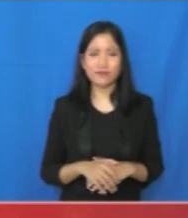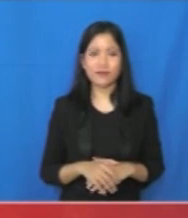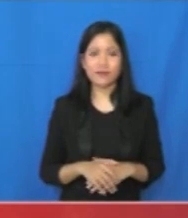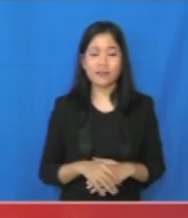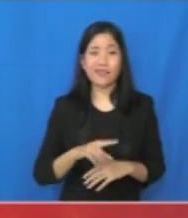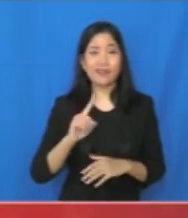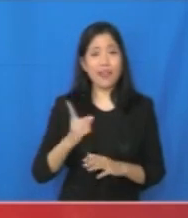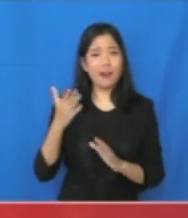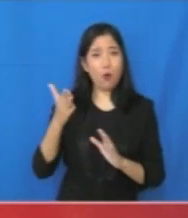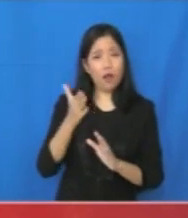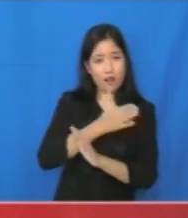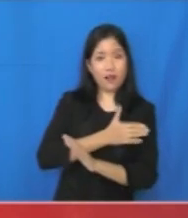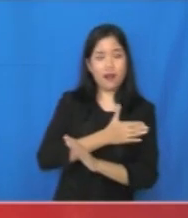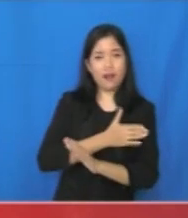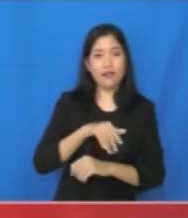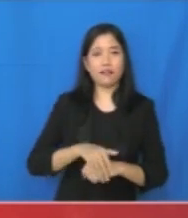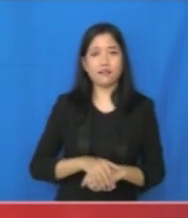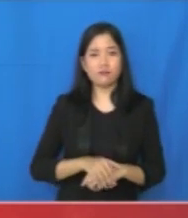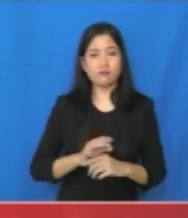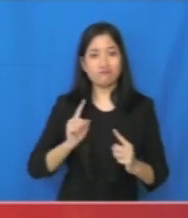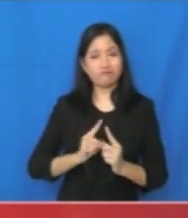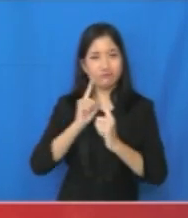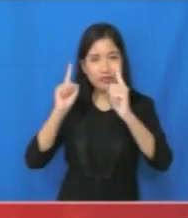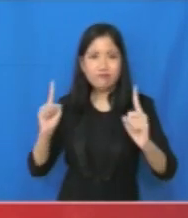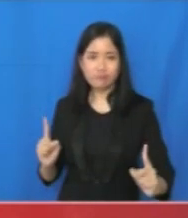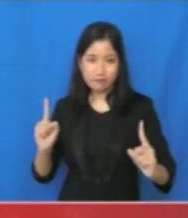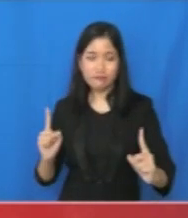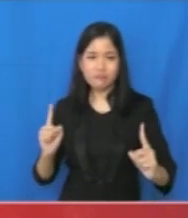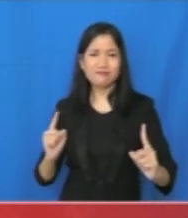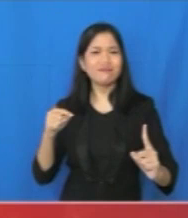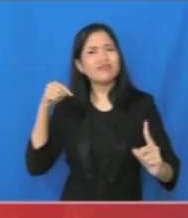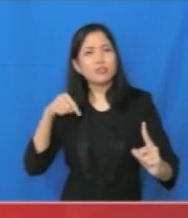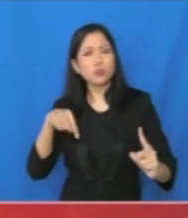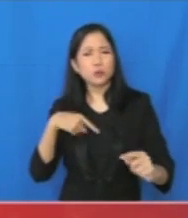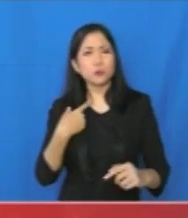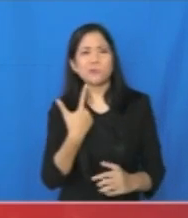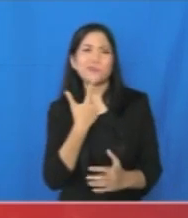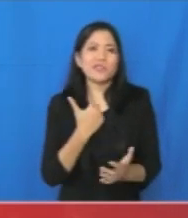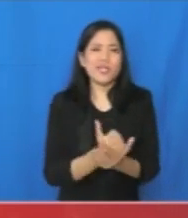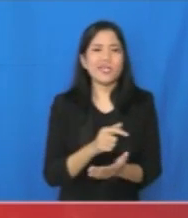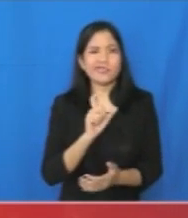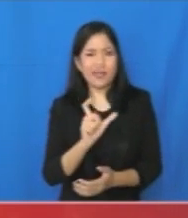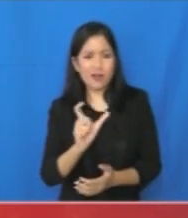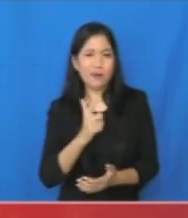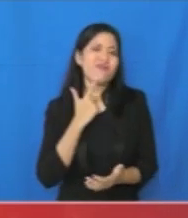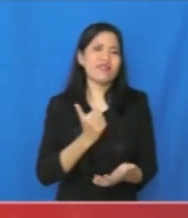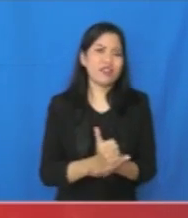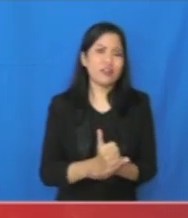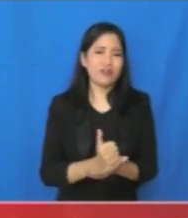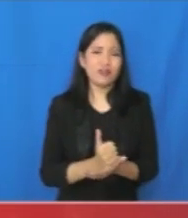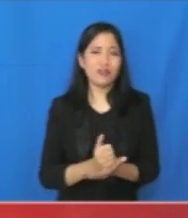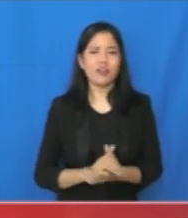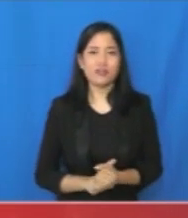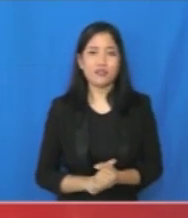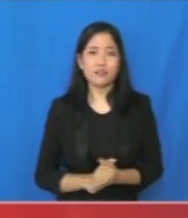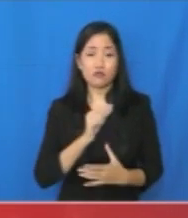sejak awal physical dispensing menjadi kunci sukses di dalam pelaksanaan